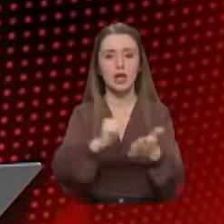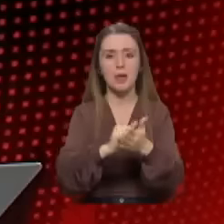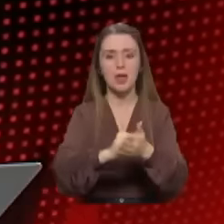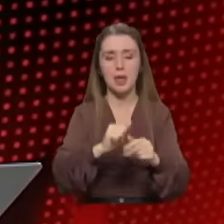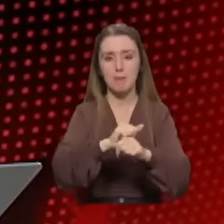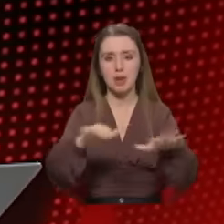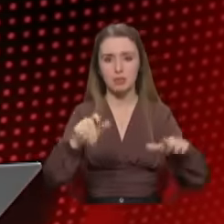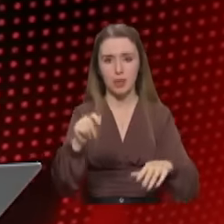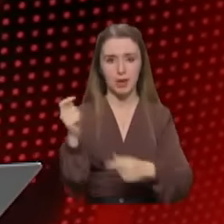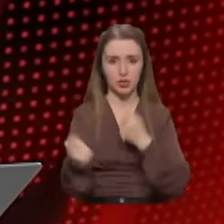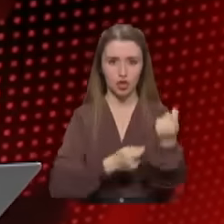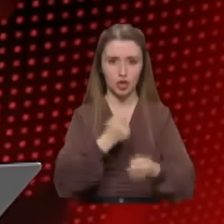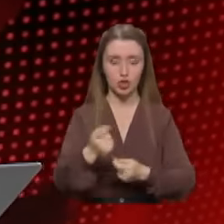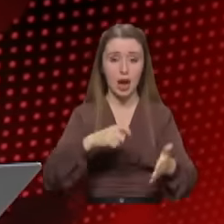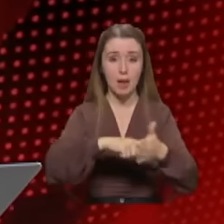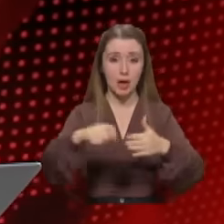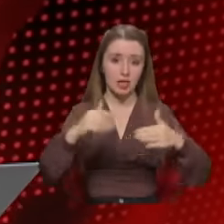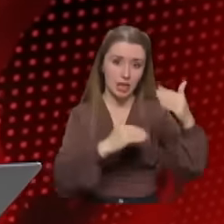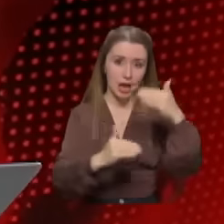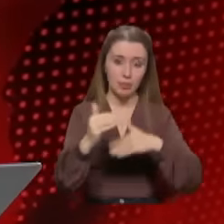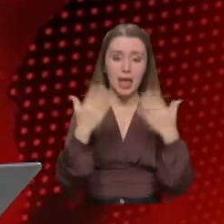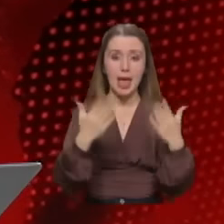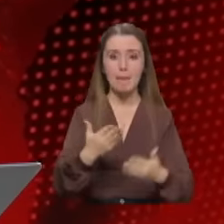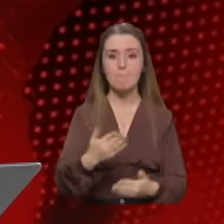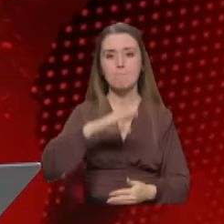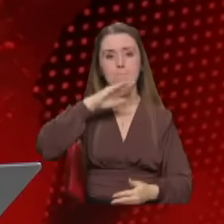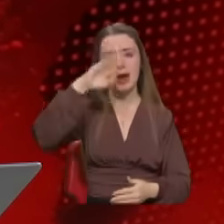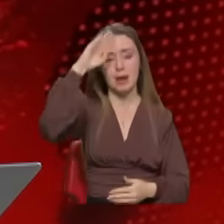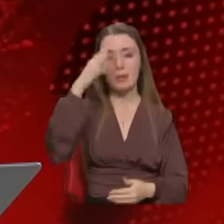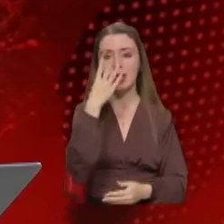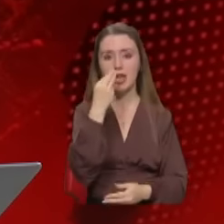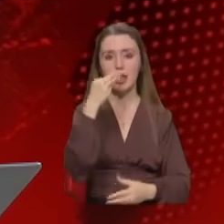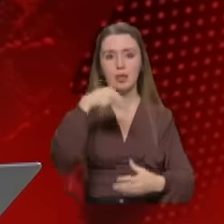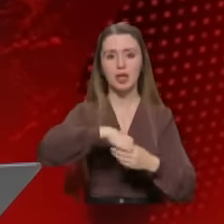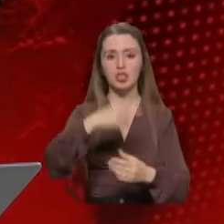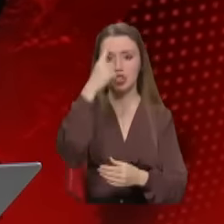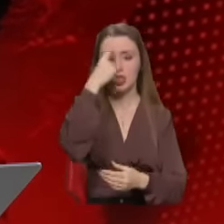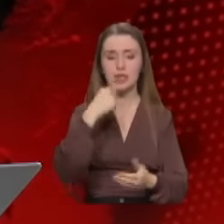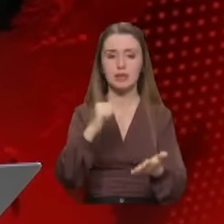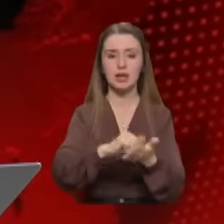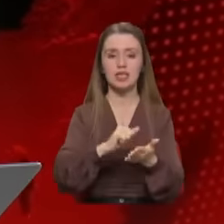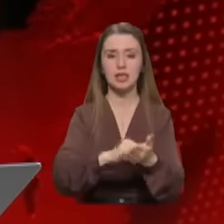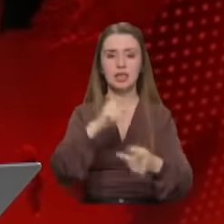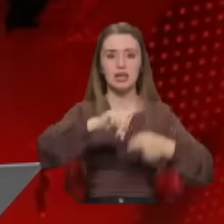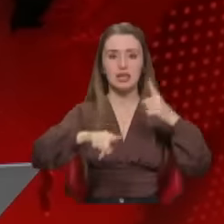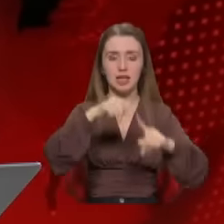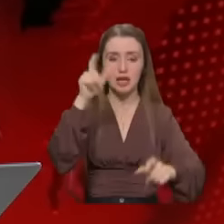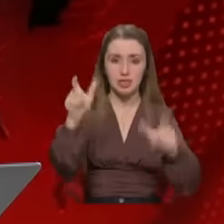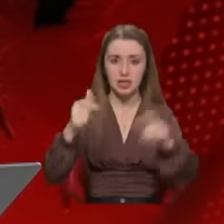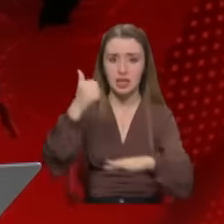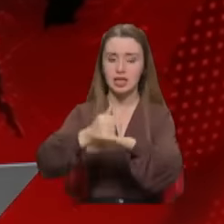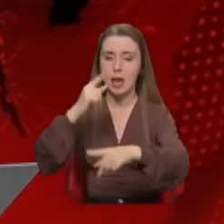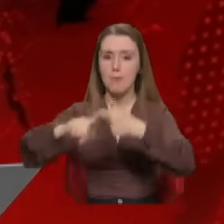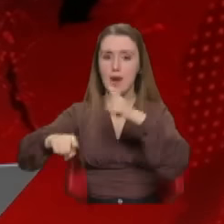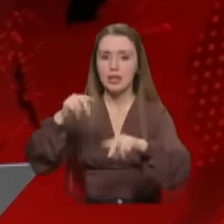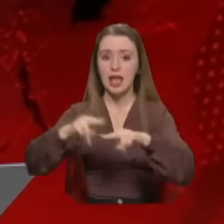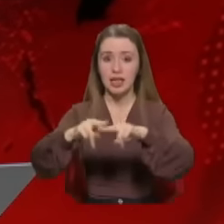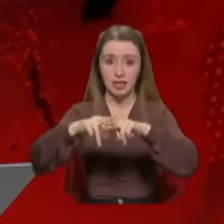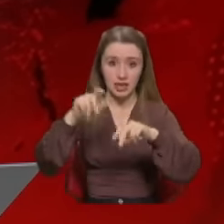paylaşımlarında buldu. Hem maaşlarının artması hem de bayram ikramiyeleri için resmi gazetede siyasiler ve iktidar partilerini